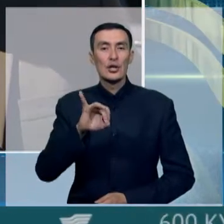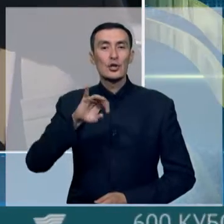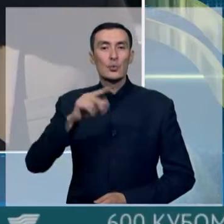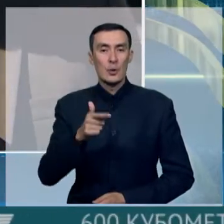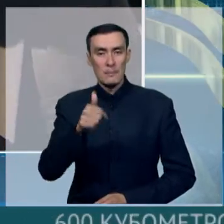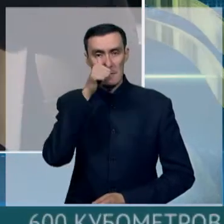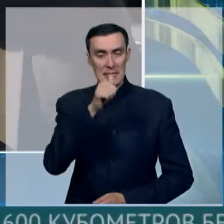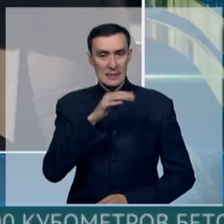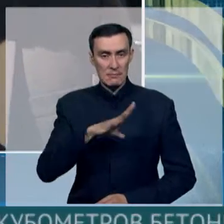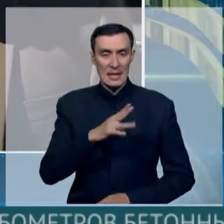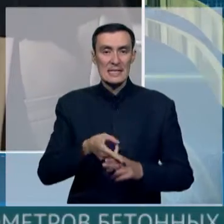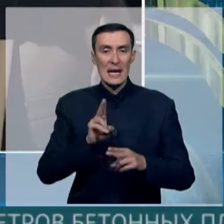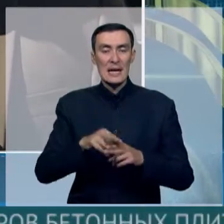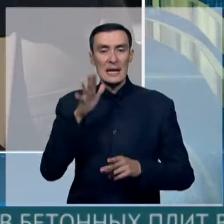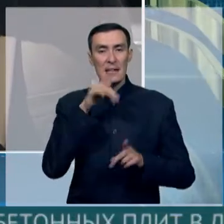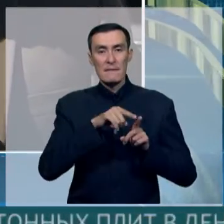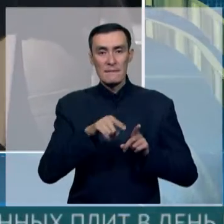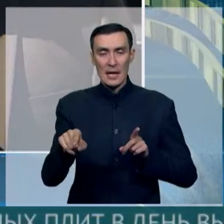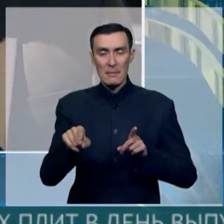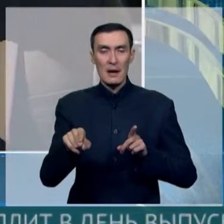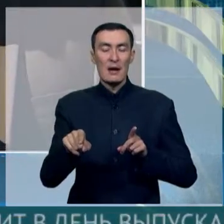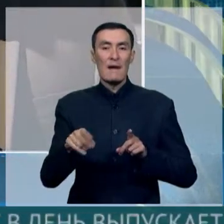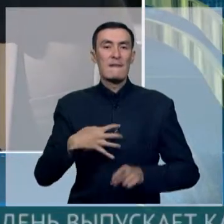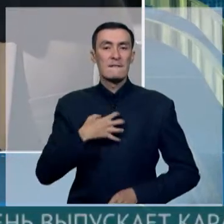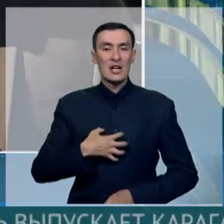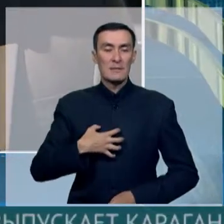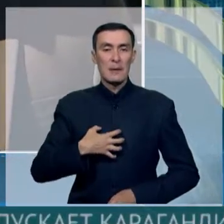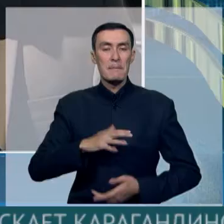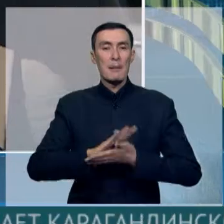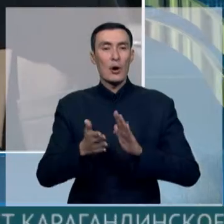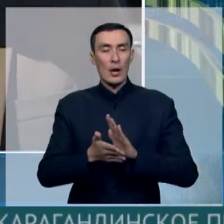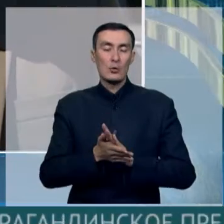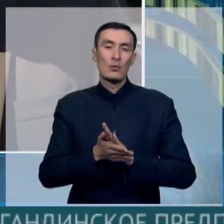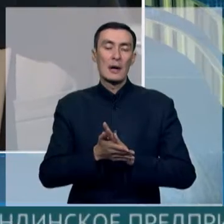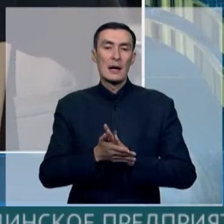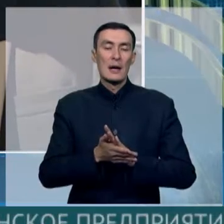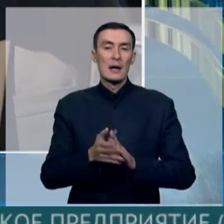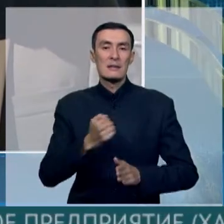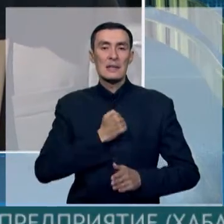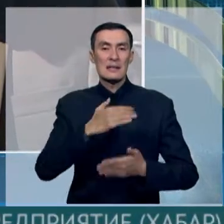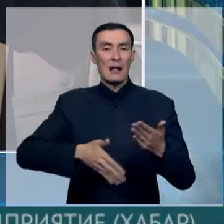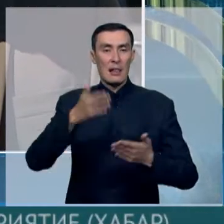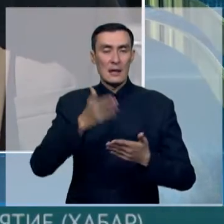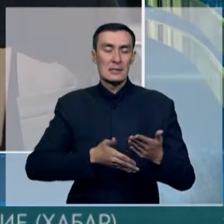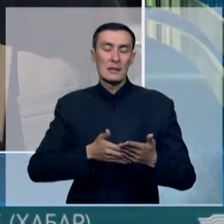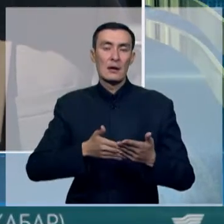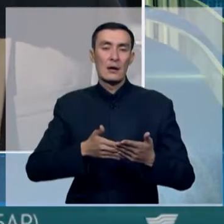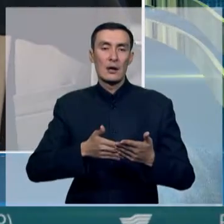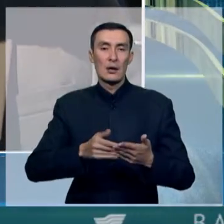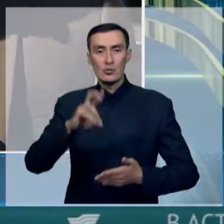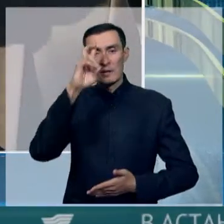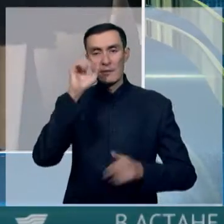июле. За это время, кроме важного меморандума о создании зон деэскалации, также странам